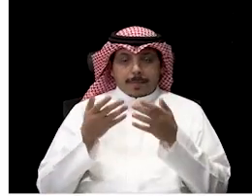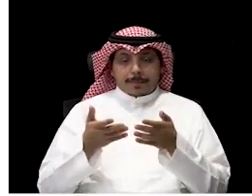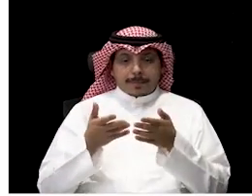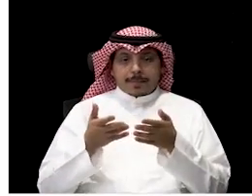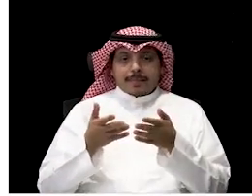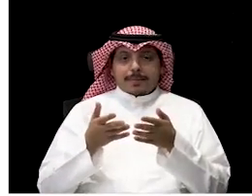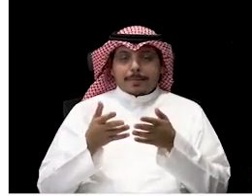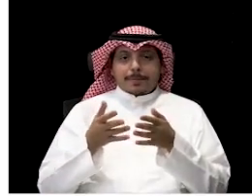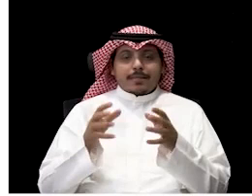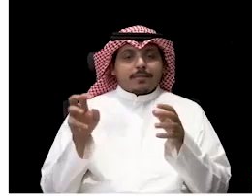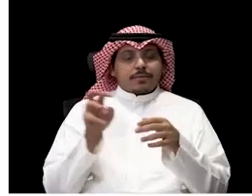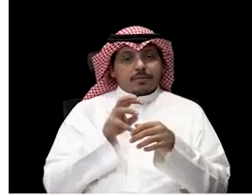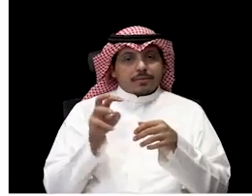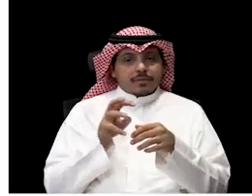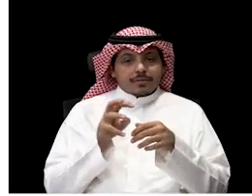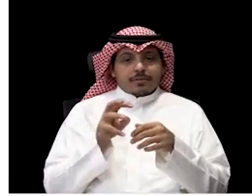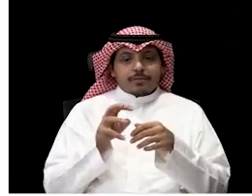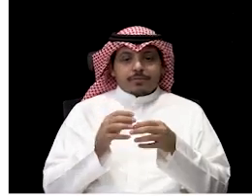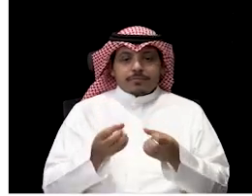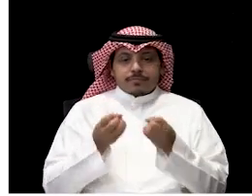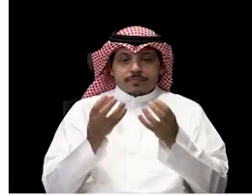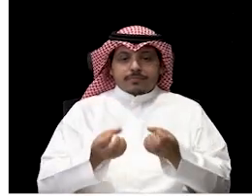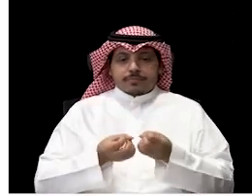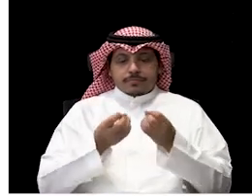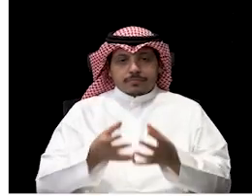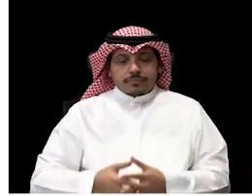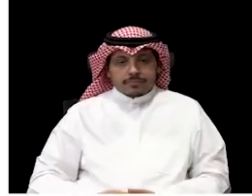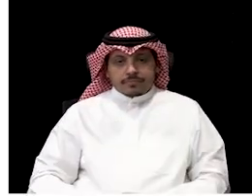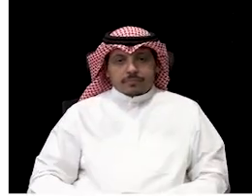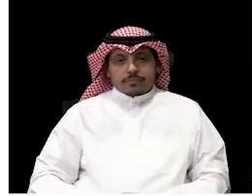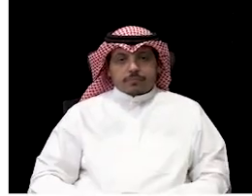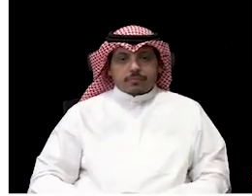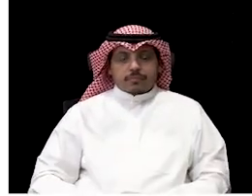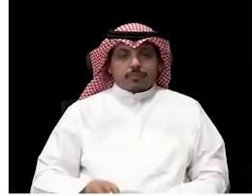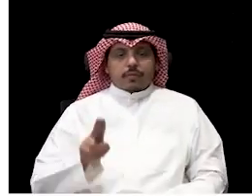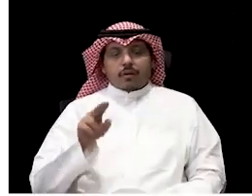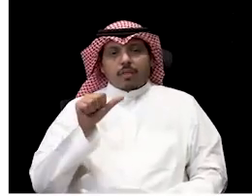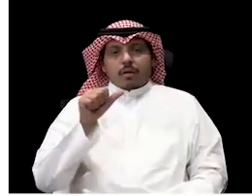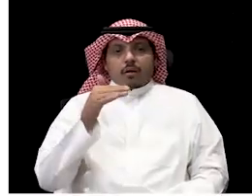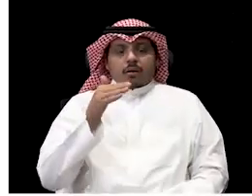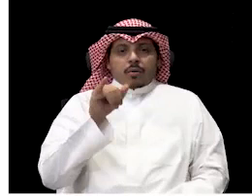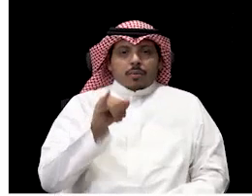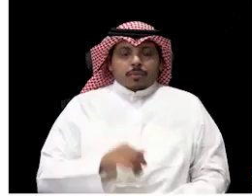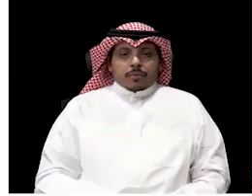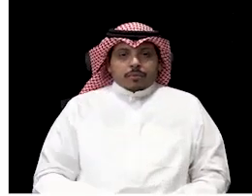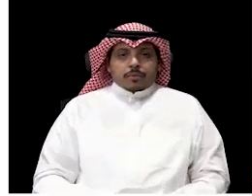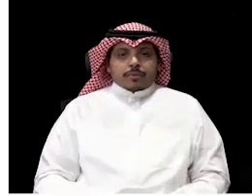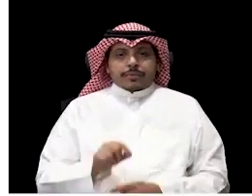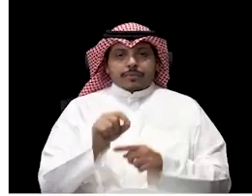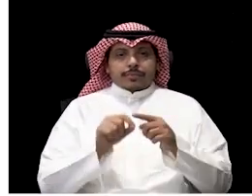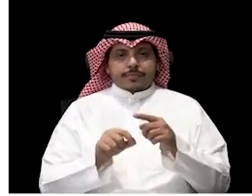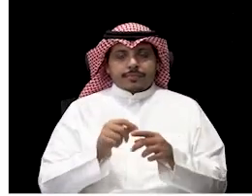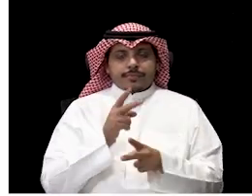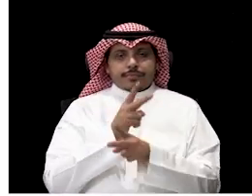المؤسسات والشركات المنتجة. ما أثار التضخم؟ أثار التضخم ارتفاع نسبة